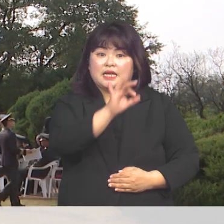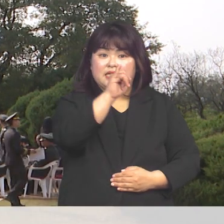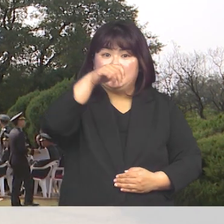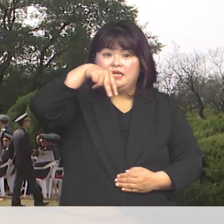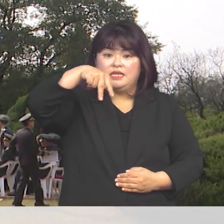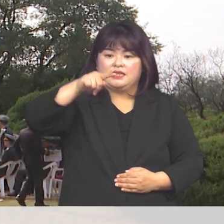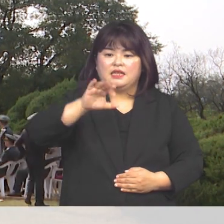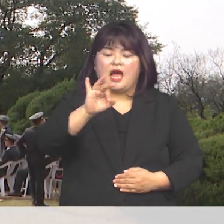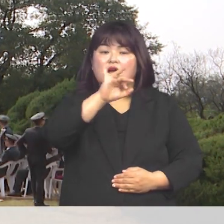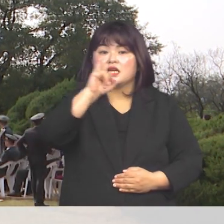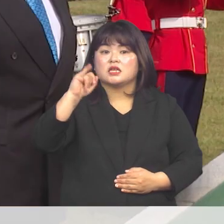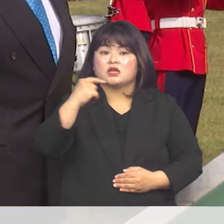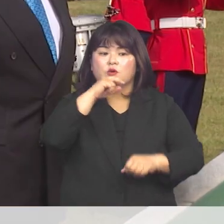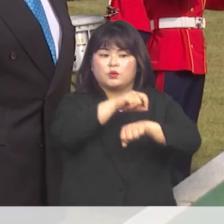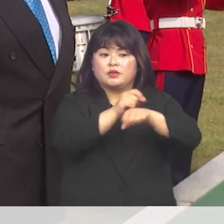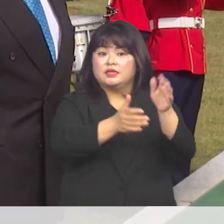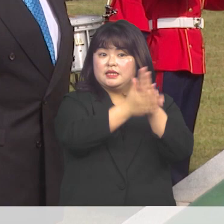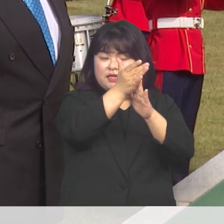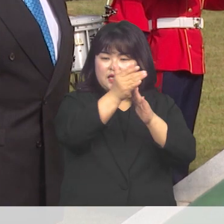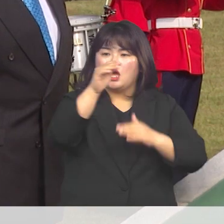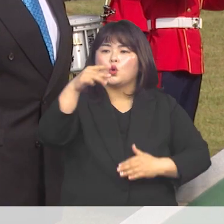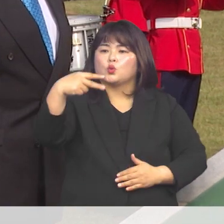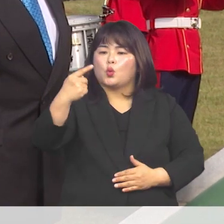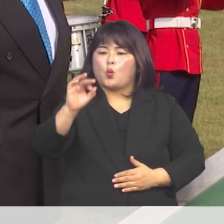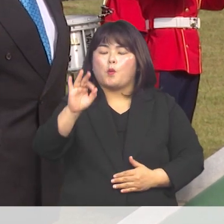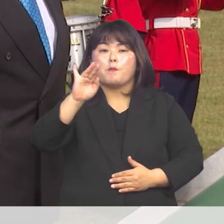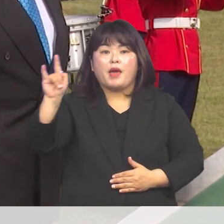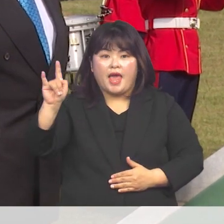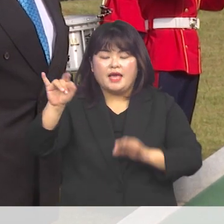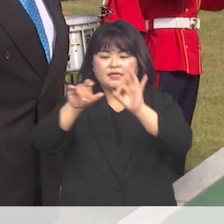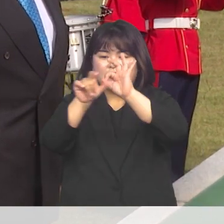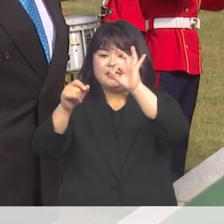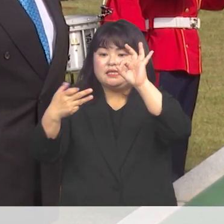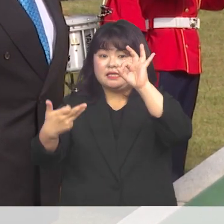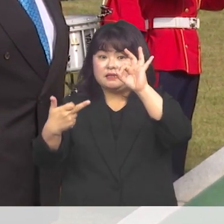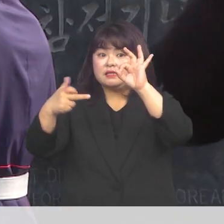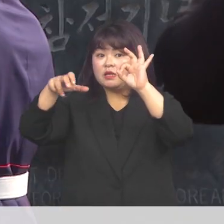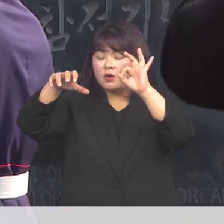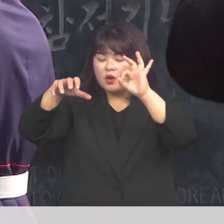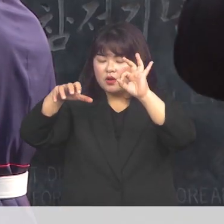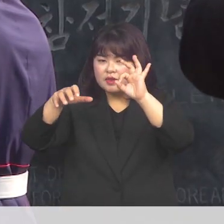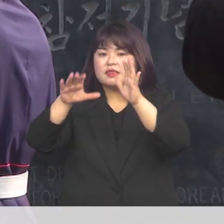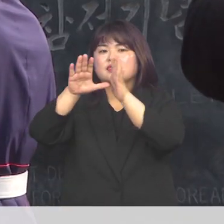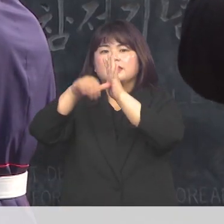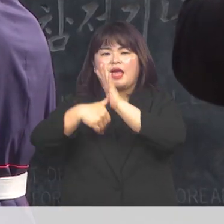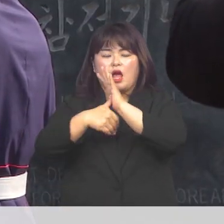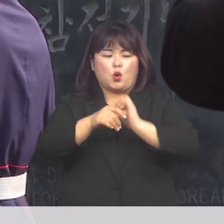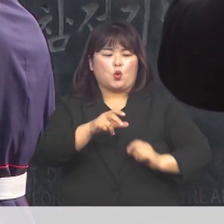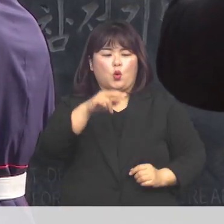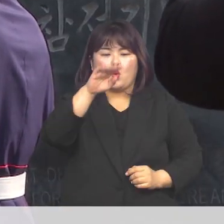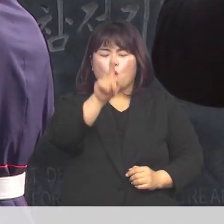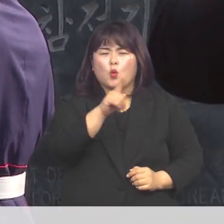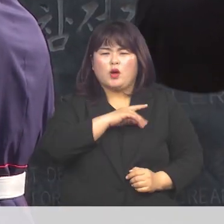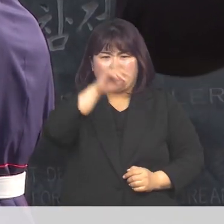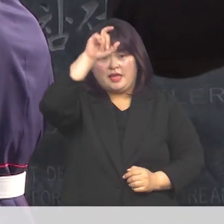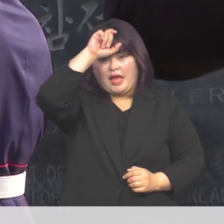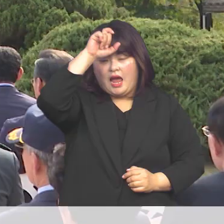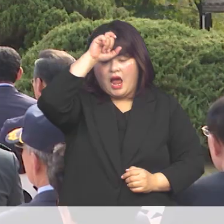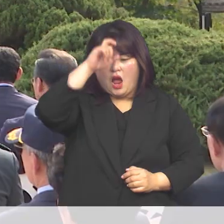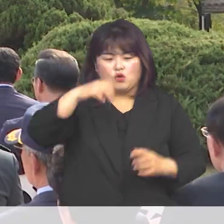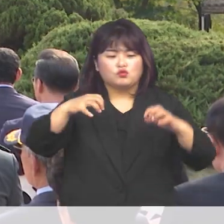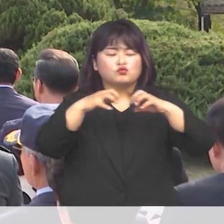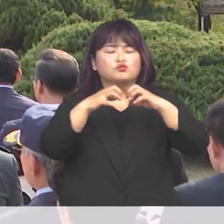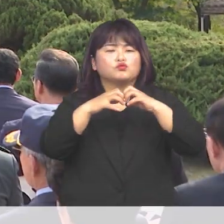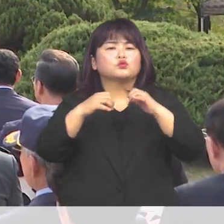이상일 용인특례시장은 18일 동백동 튀르키예군 참전 기념비에서 열린 튀르키예군 6.25 참전 73주년